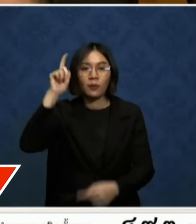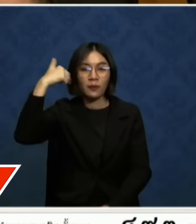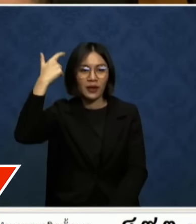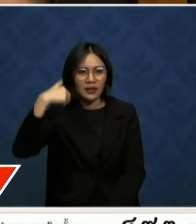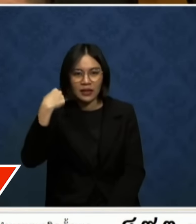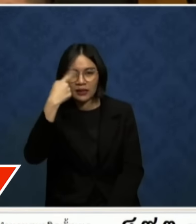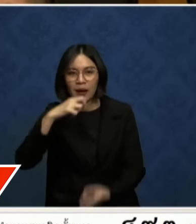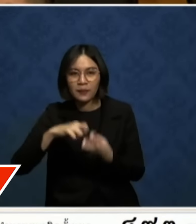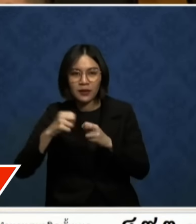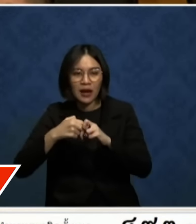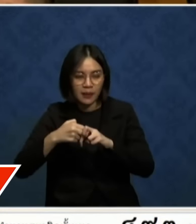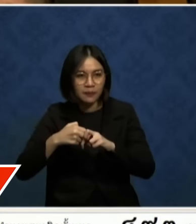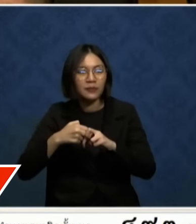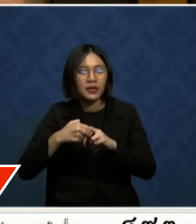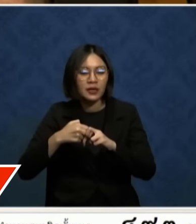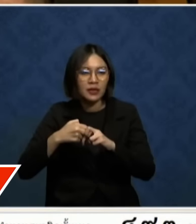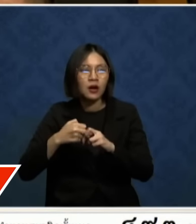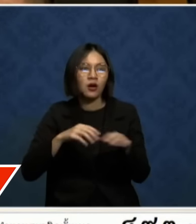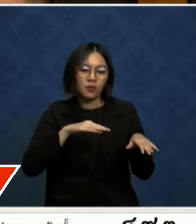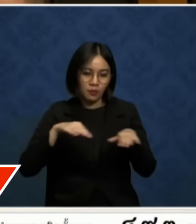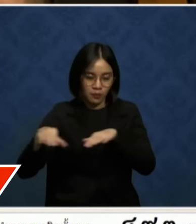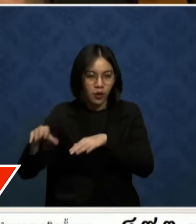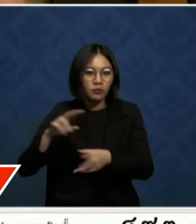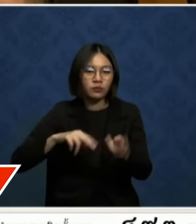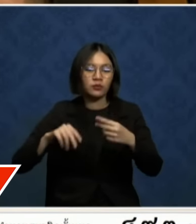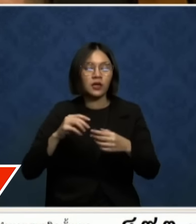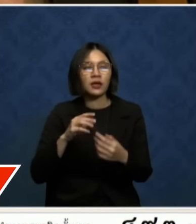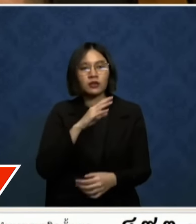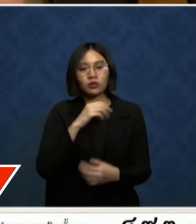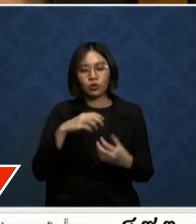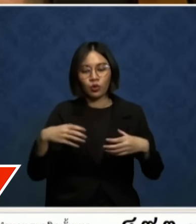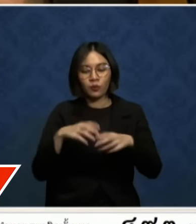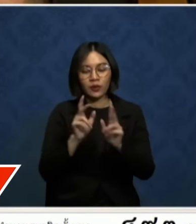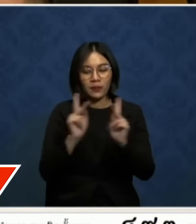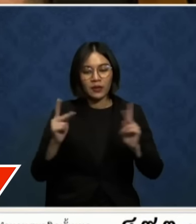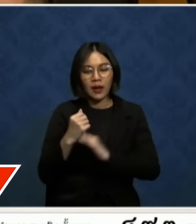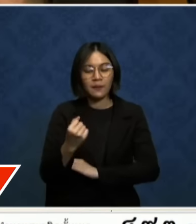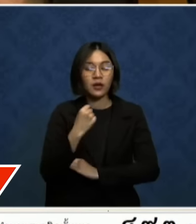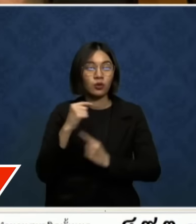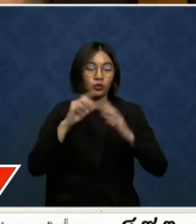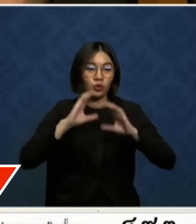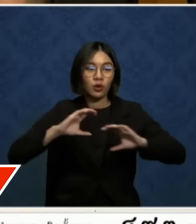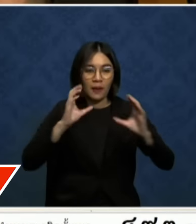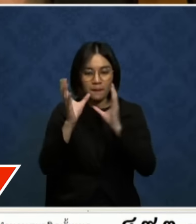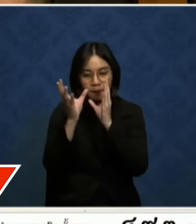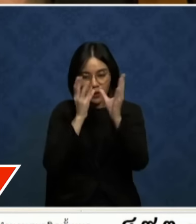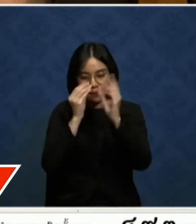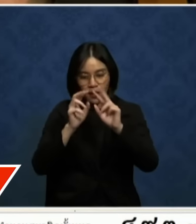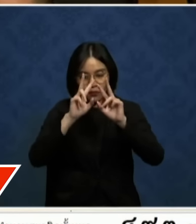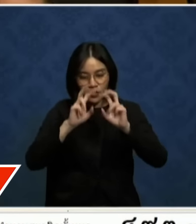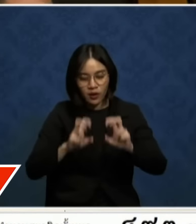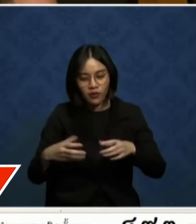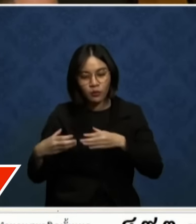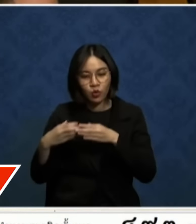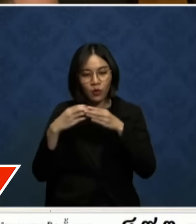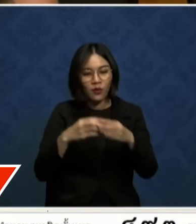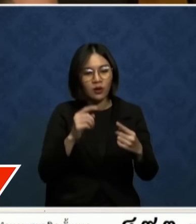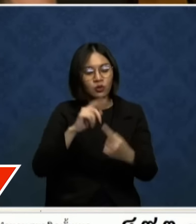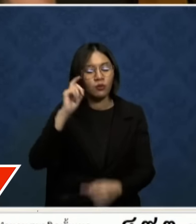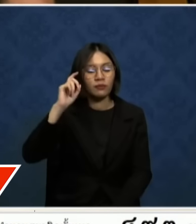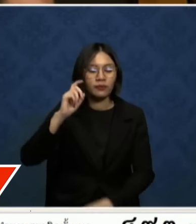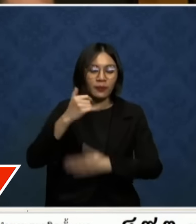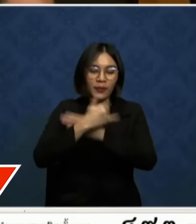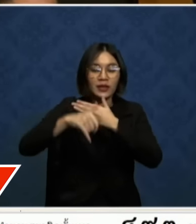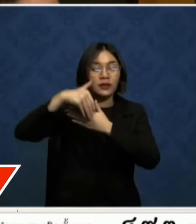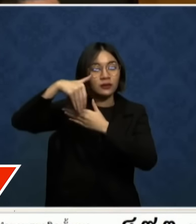ามาที่ประเทศไทยและผมยืนยันนะครับว่าจากการที่กรรมธิการความมั่นคงแห่งรัฐเราไปศึกษาดูงานที่ประเทศโปแลนด์นะ